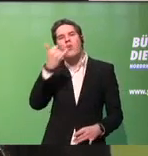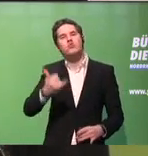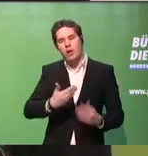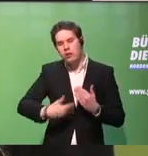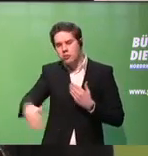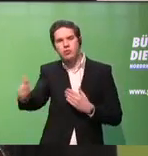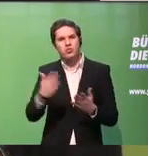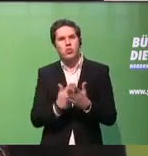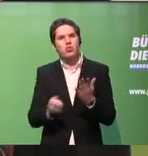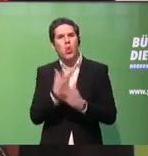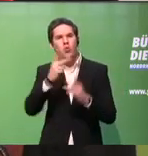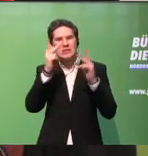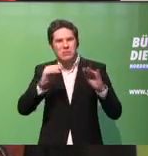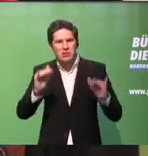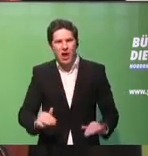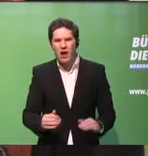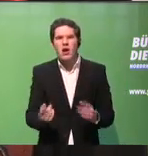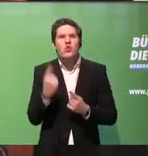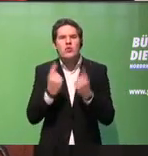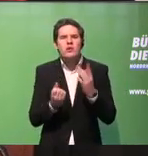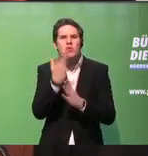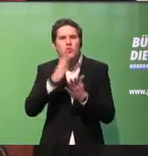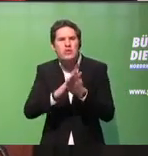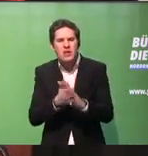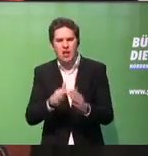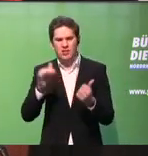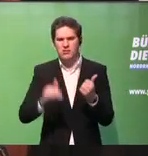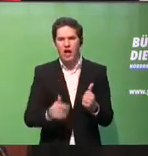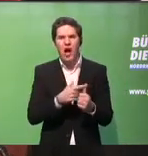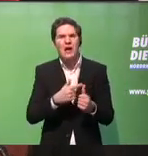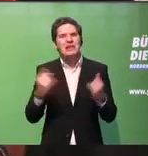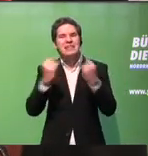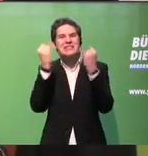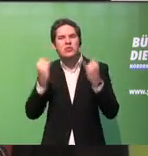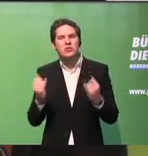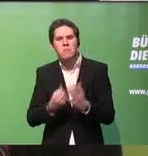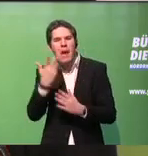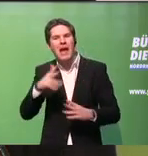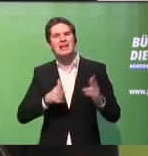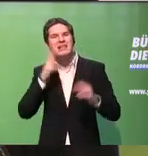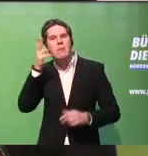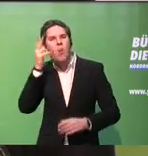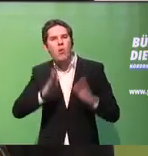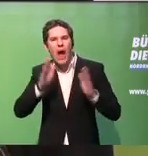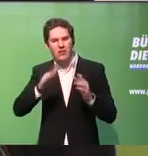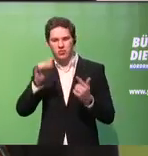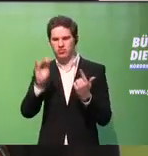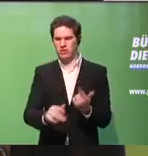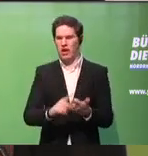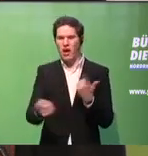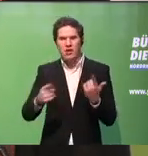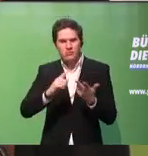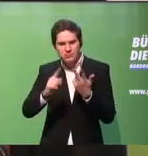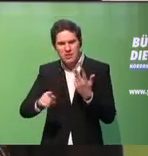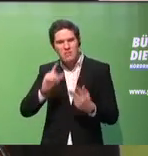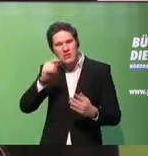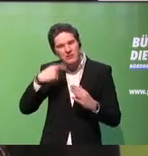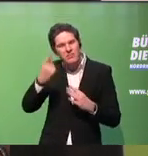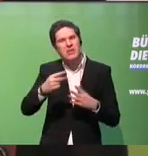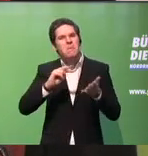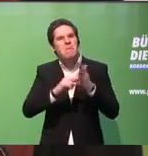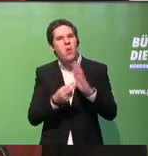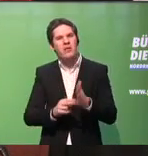New Deal, mit einer demokratischen Erneuerung der europäischen Institutionen und in den nächsten Jahren vor allem mit einer Politik, sei es bei